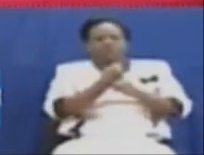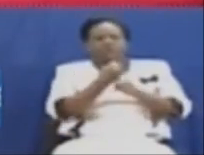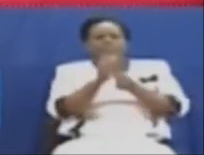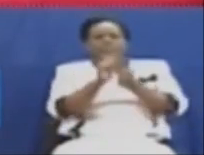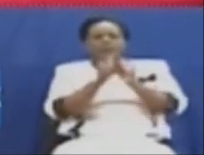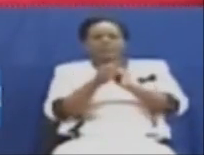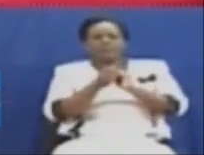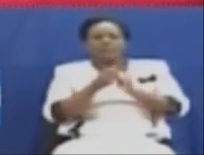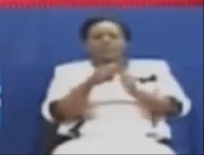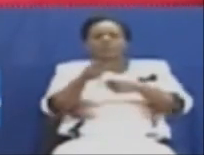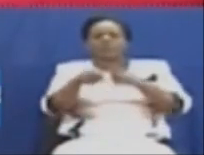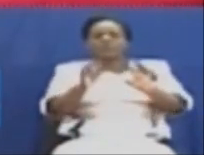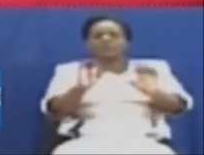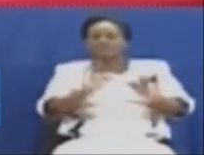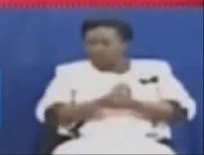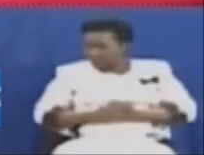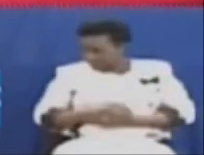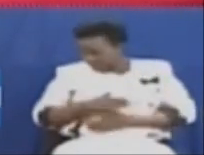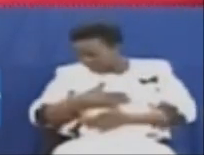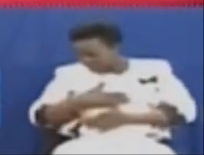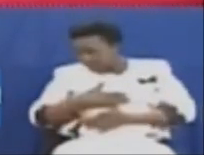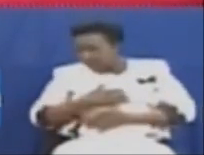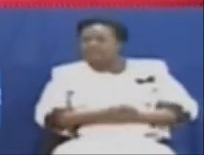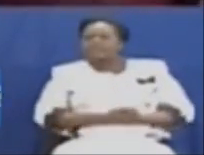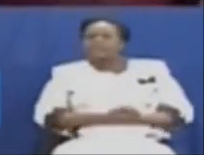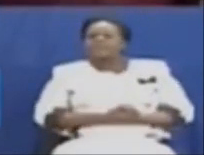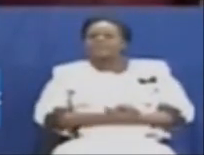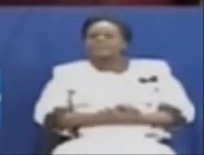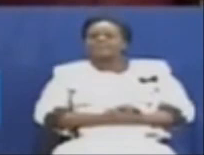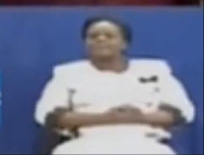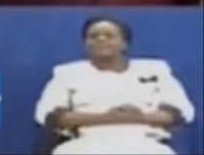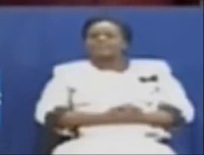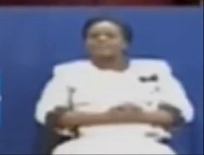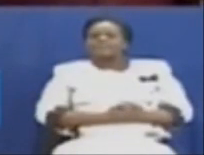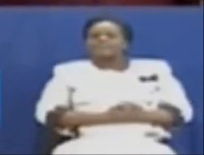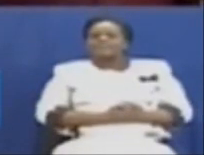kwenda sahihi. Asante sana.